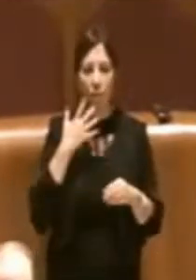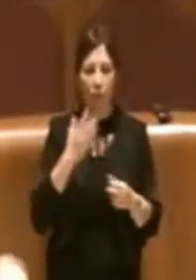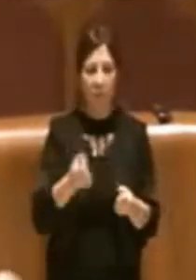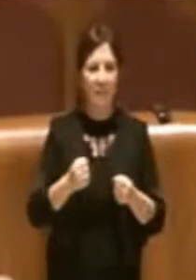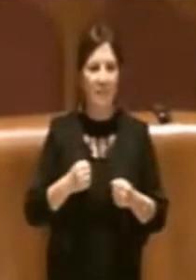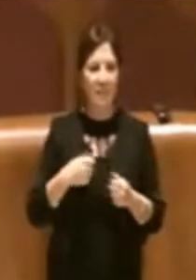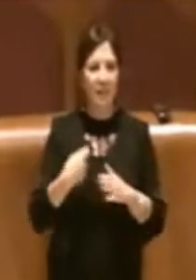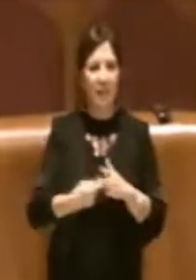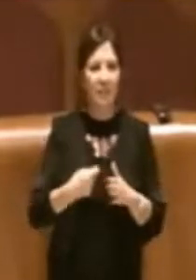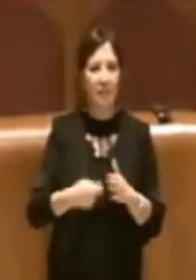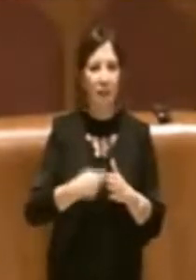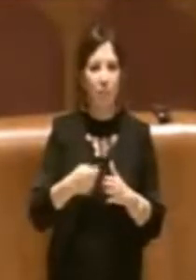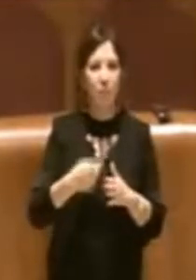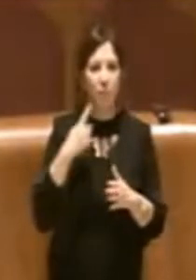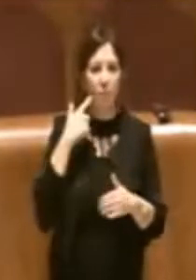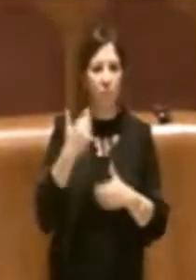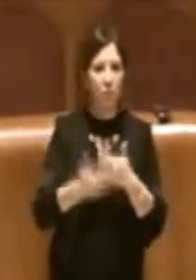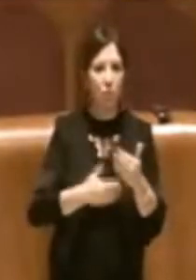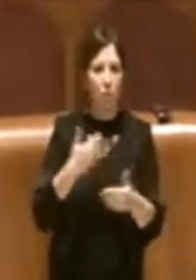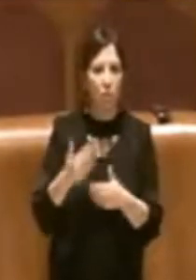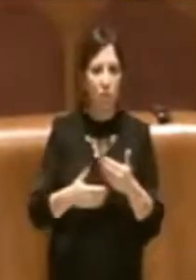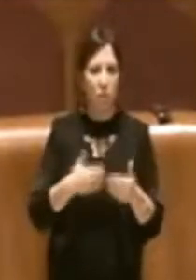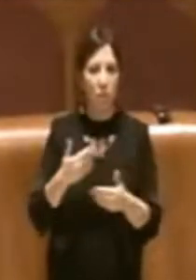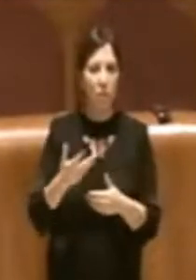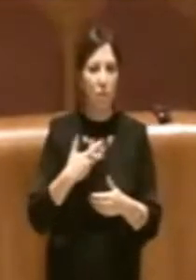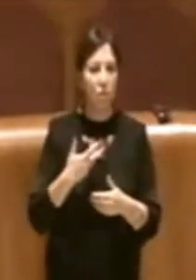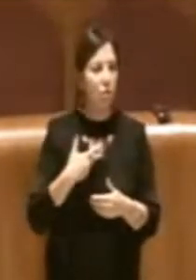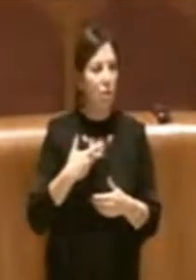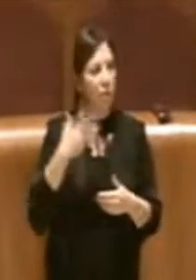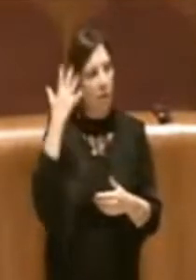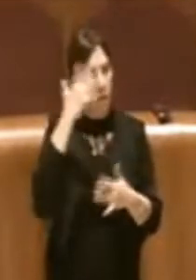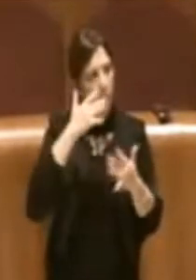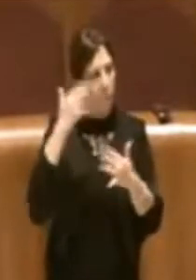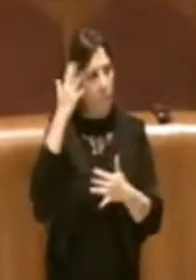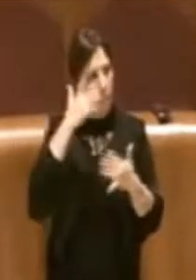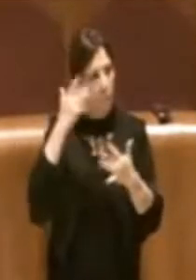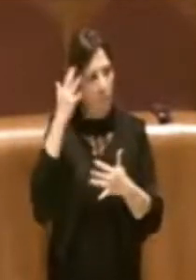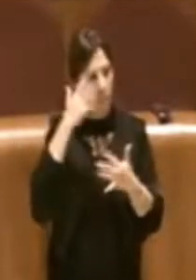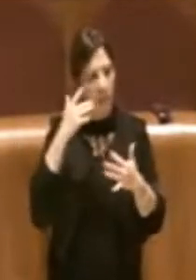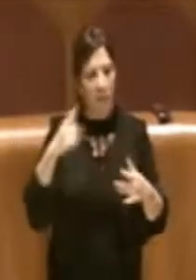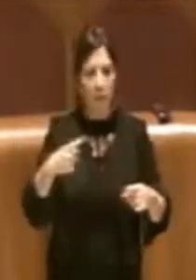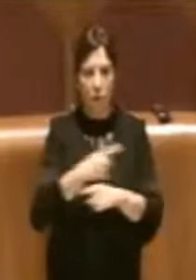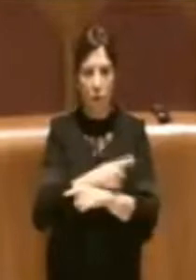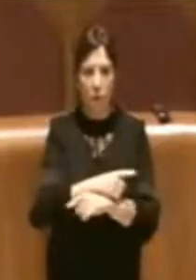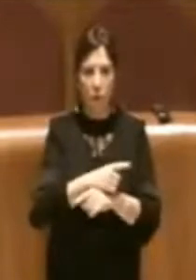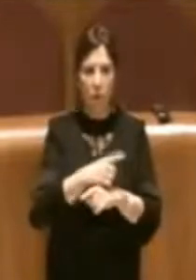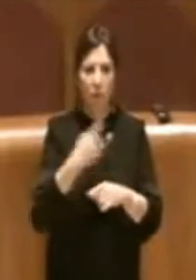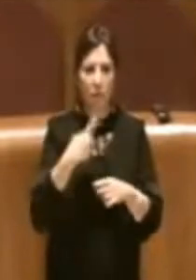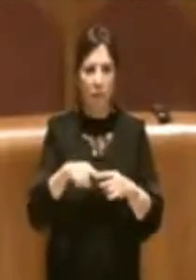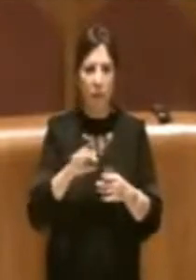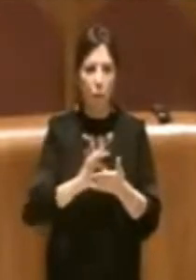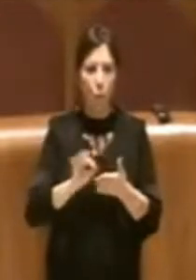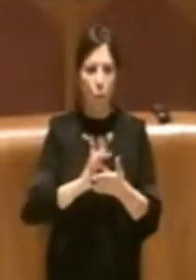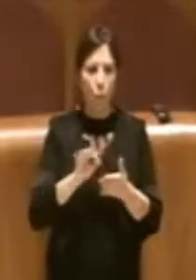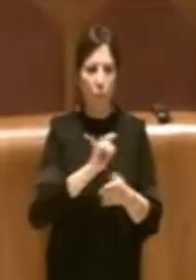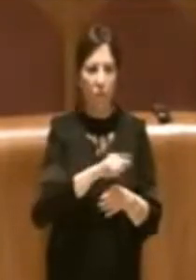questa delibera per migliorarla, proprio perché c'erano dei pareri contrari da parte degli